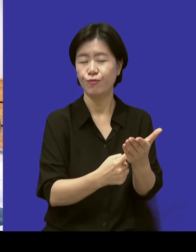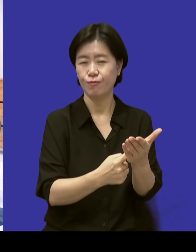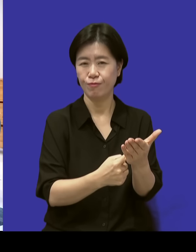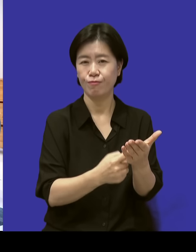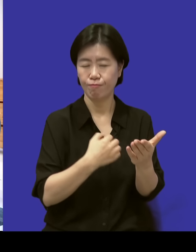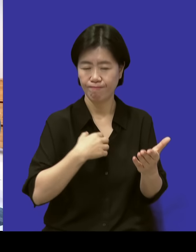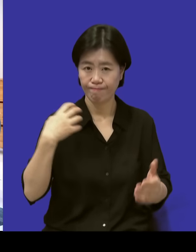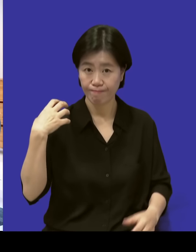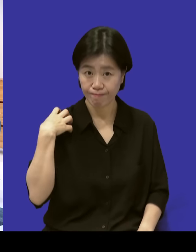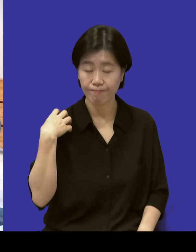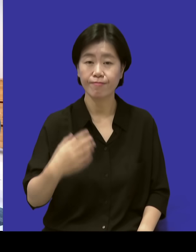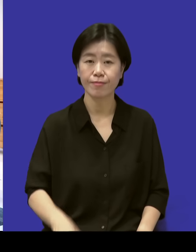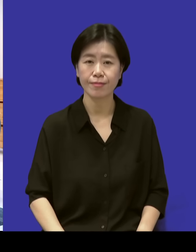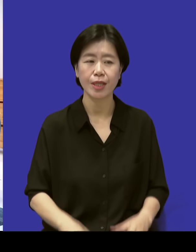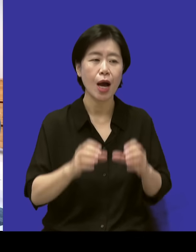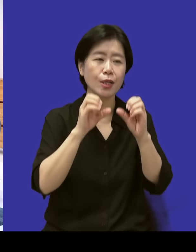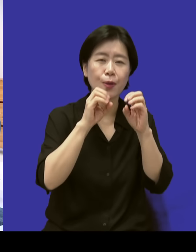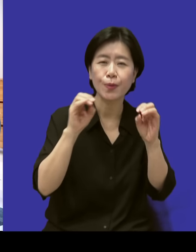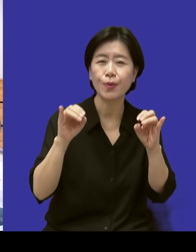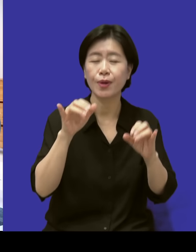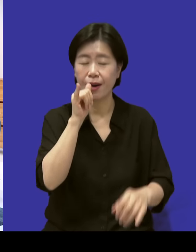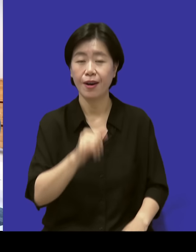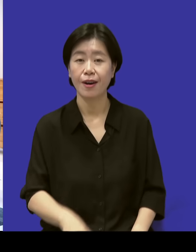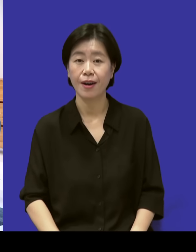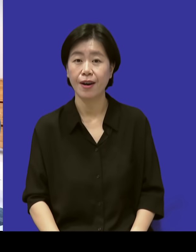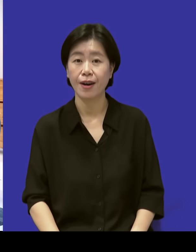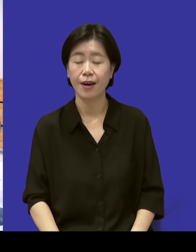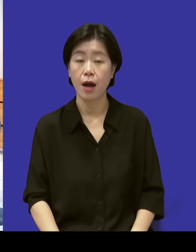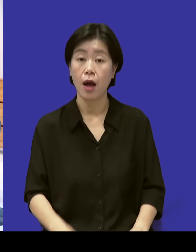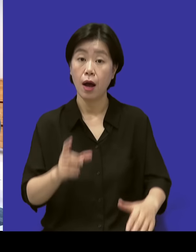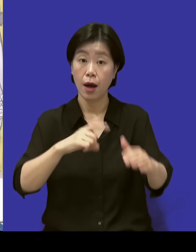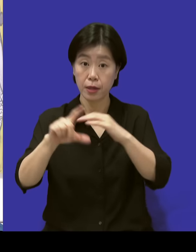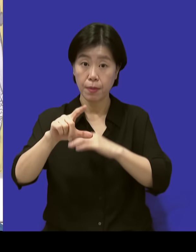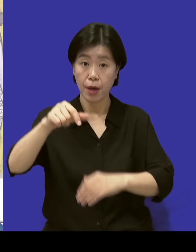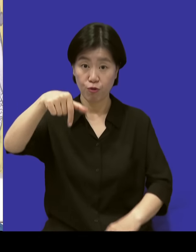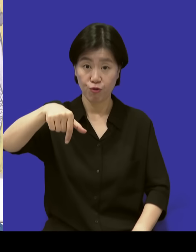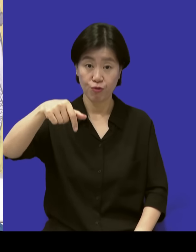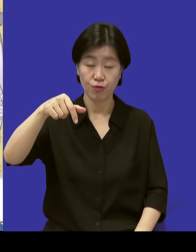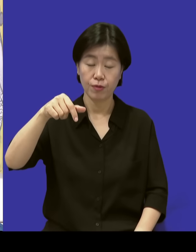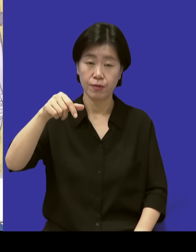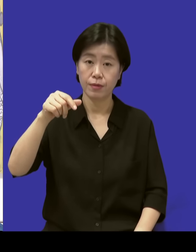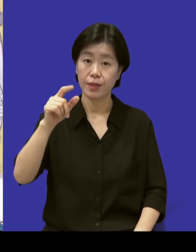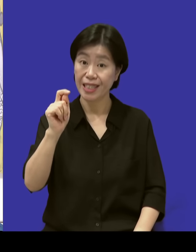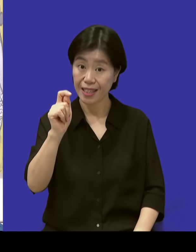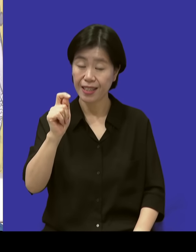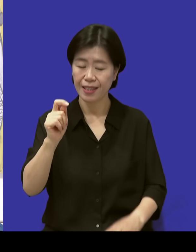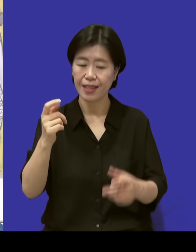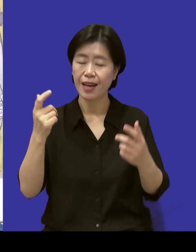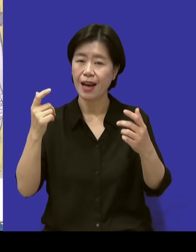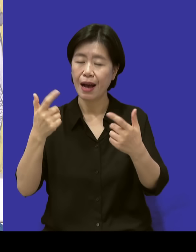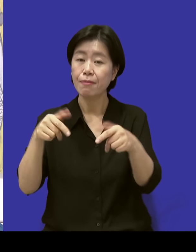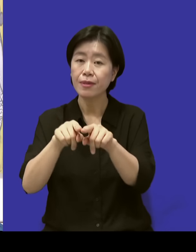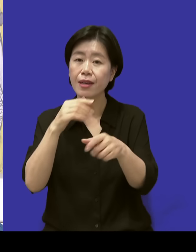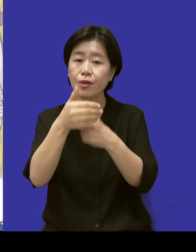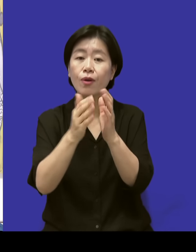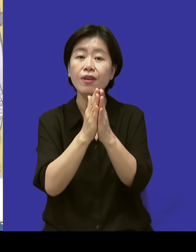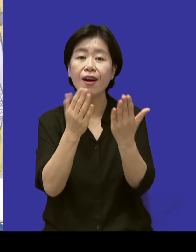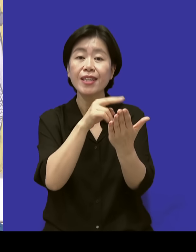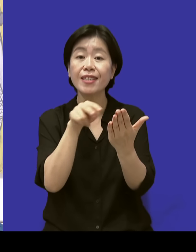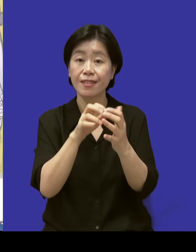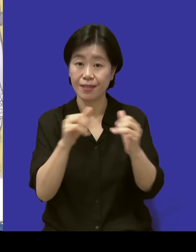했어요. 그래서 그래요. 아침에 이제 큐티 할 사람들 막 네. 모집했어요. 네. 그래서 한 두세 명 항상 모였는데 네.